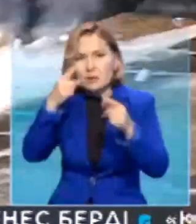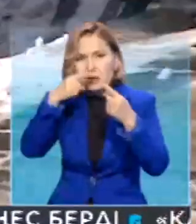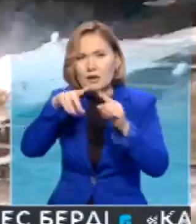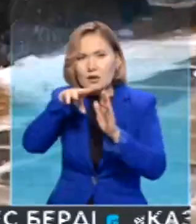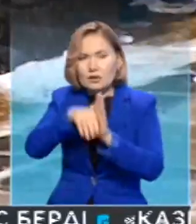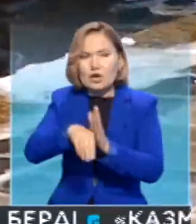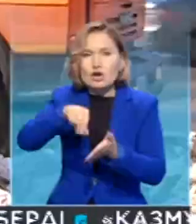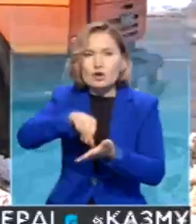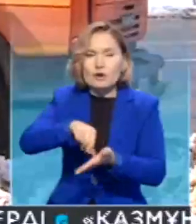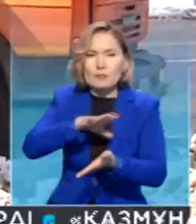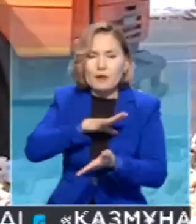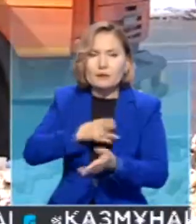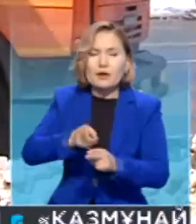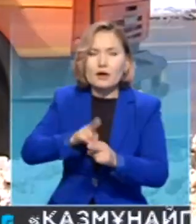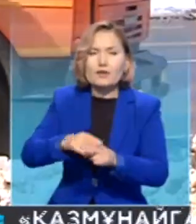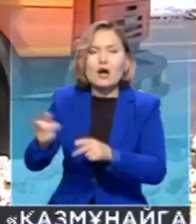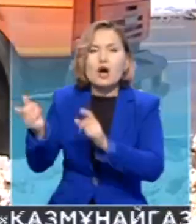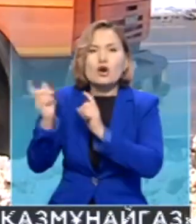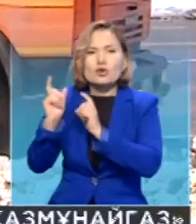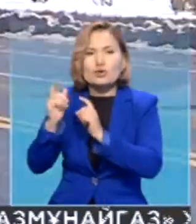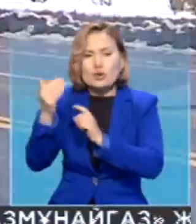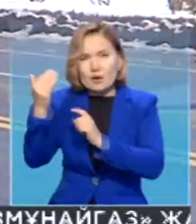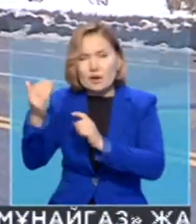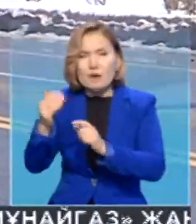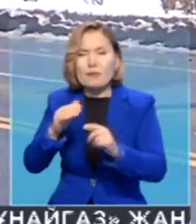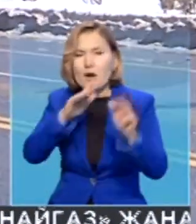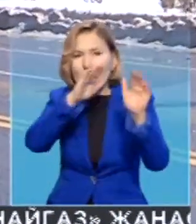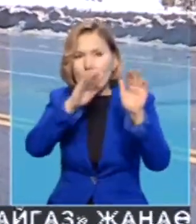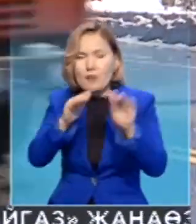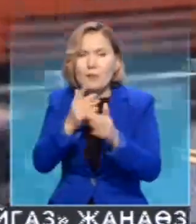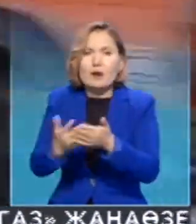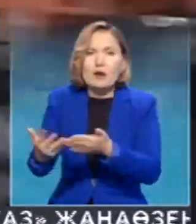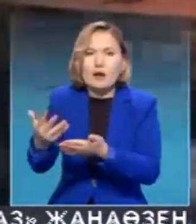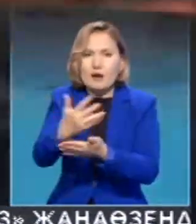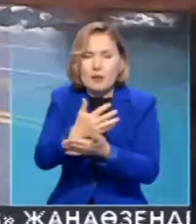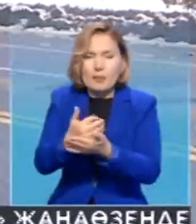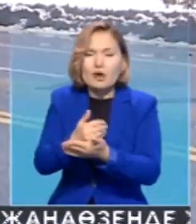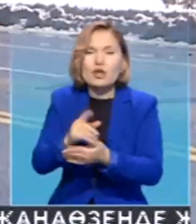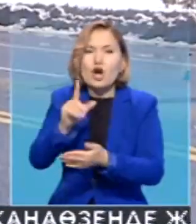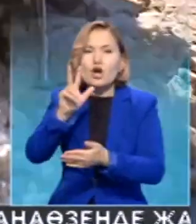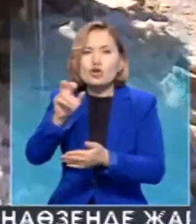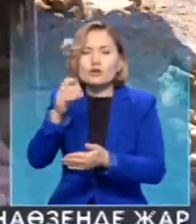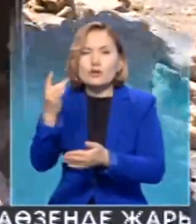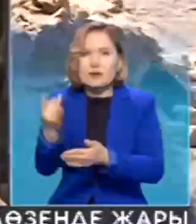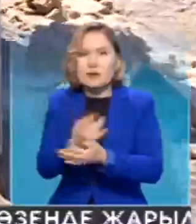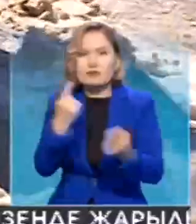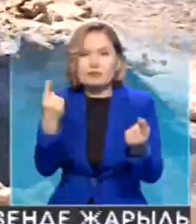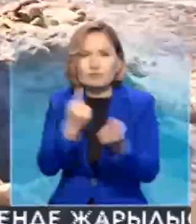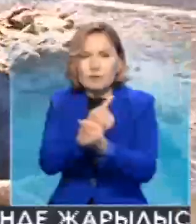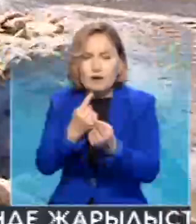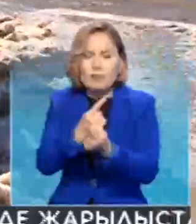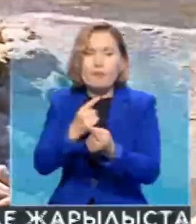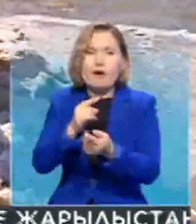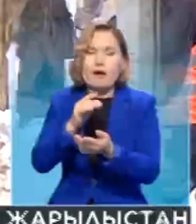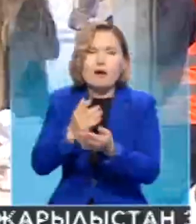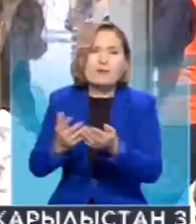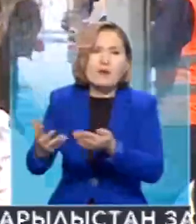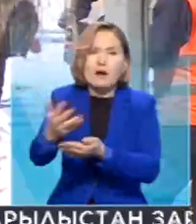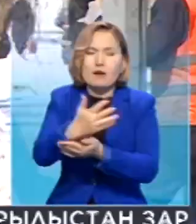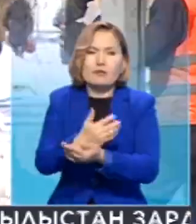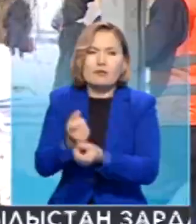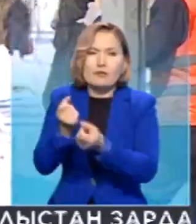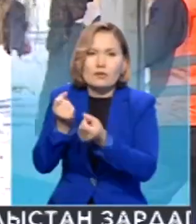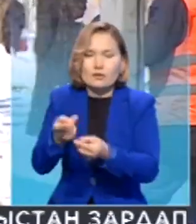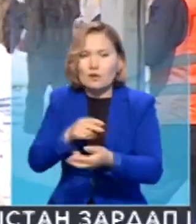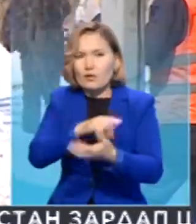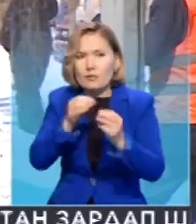техника жұмылдырылған. Жүк көліктері қар полигондарына 300 рет қатынаған. Коммуналдық қызмет мамандары күшейтілген режимде күн түн демей